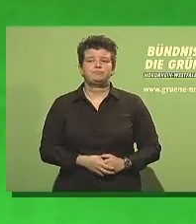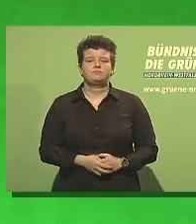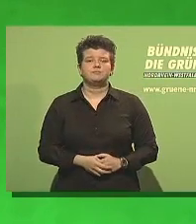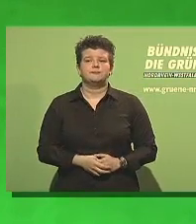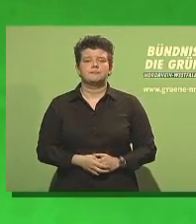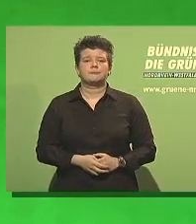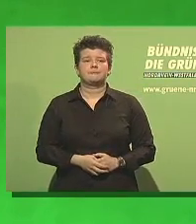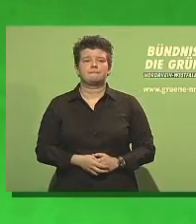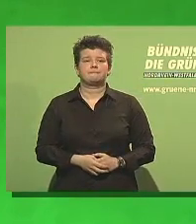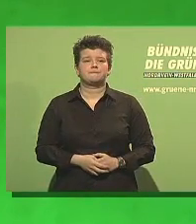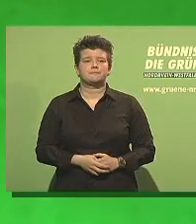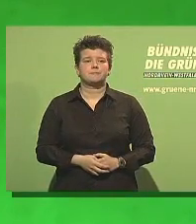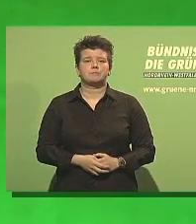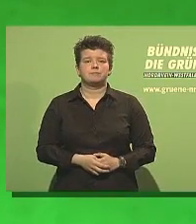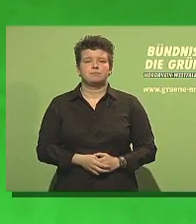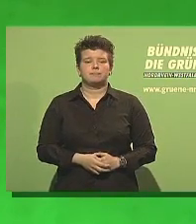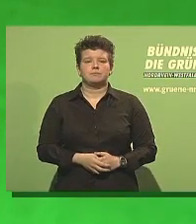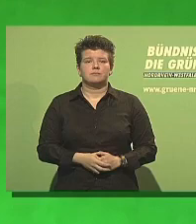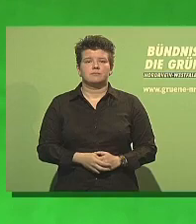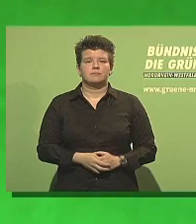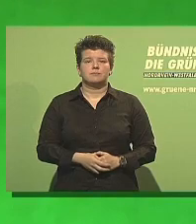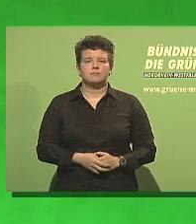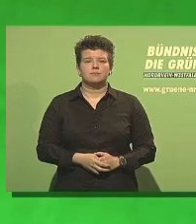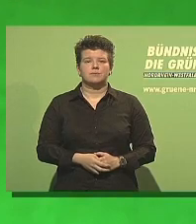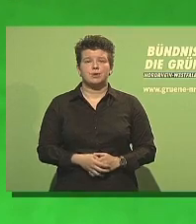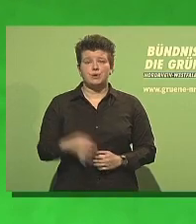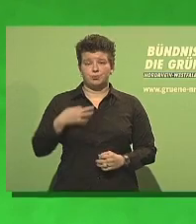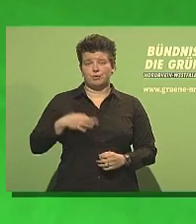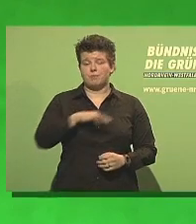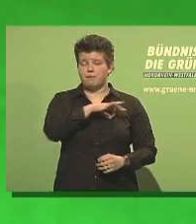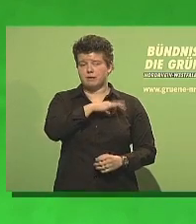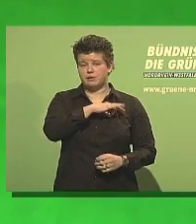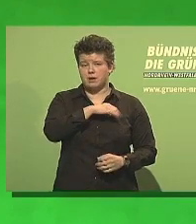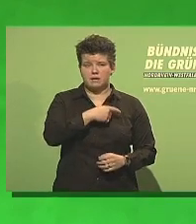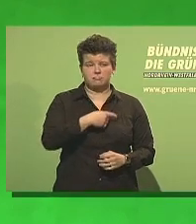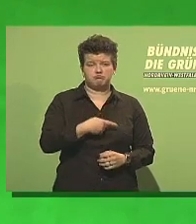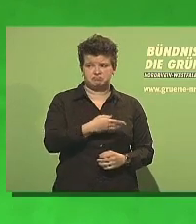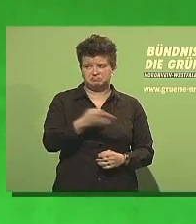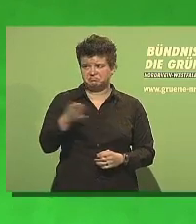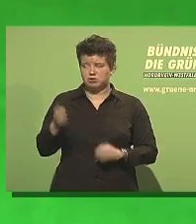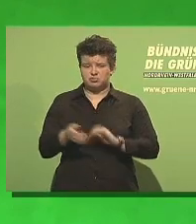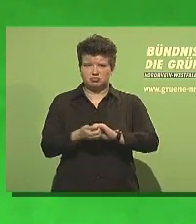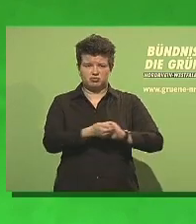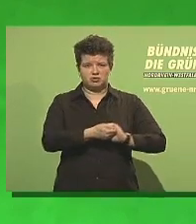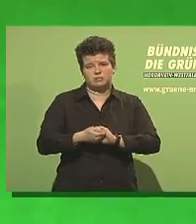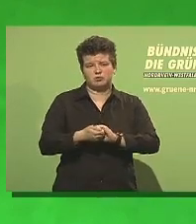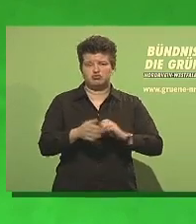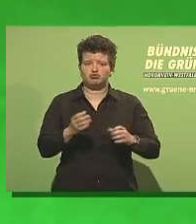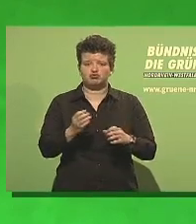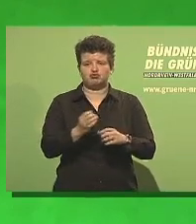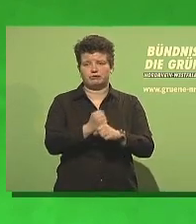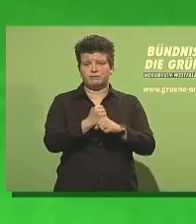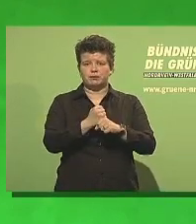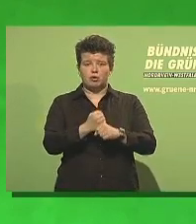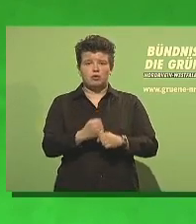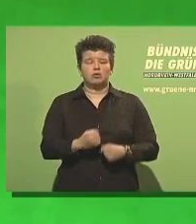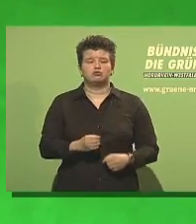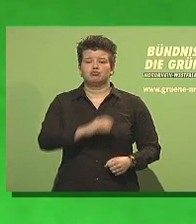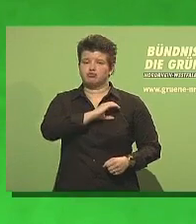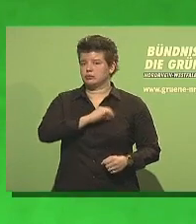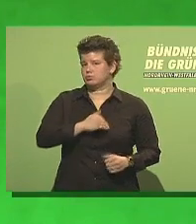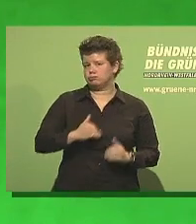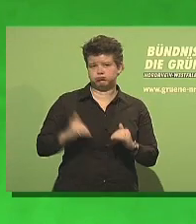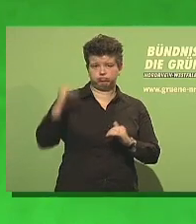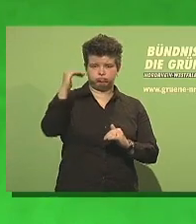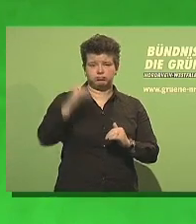Wir haben bei der Wahl als Grüne alle Chancen. Wir treten an mit guten Ideen, durchgerechneten Konzepten und jeder